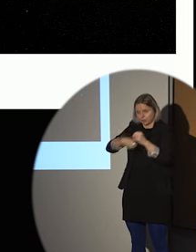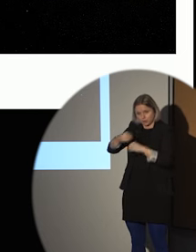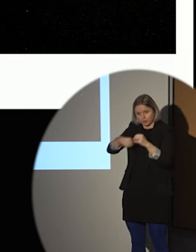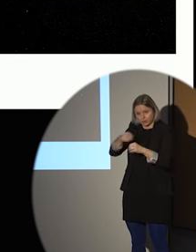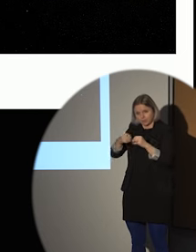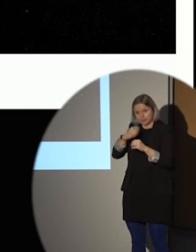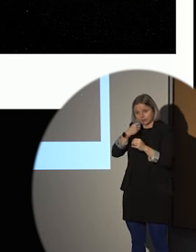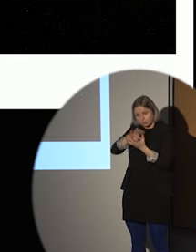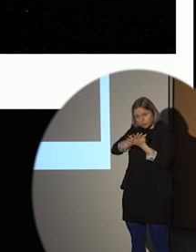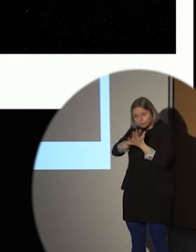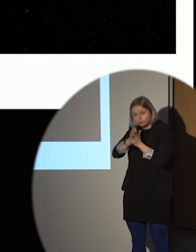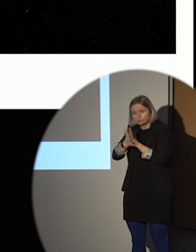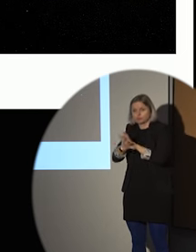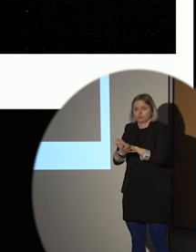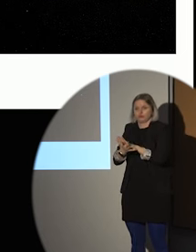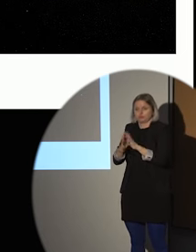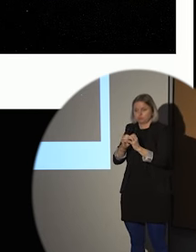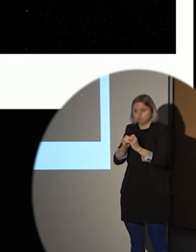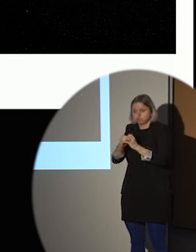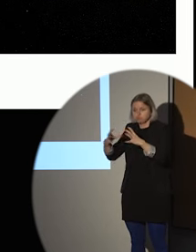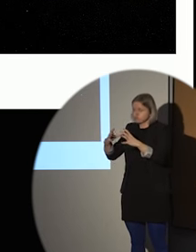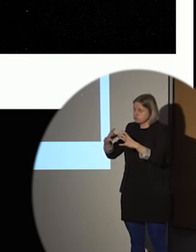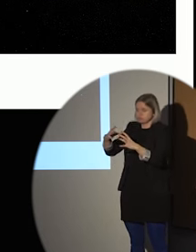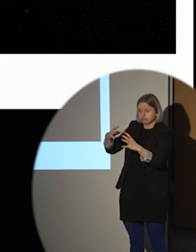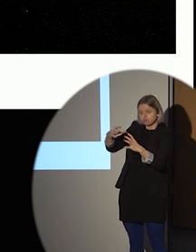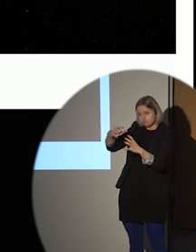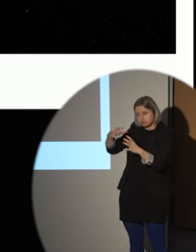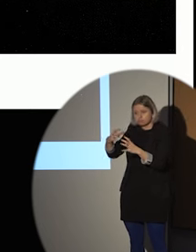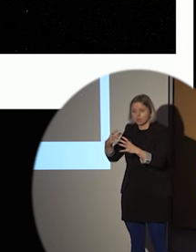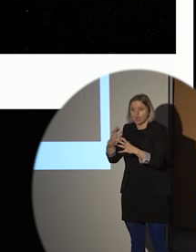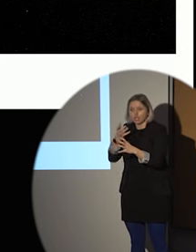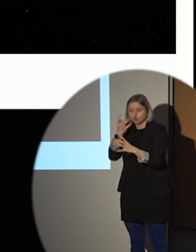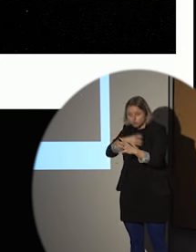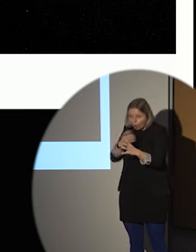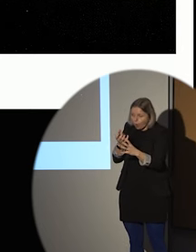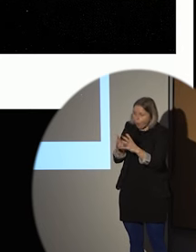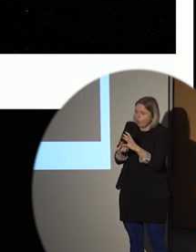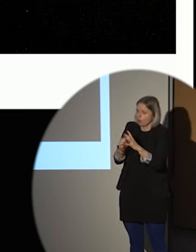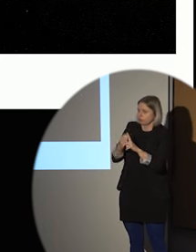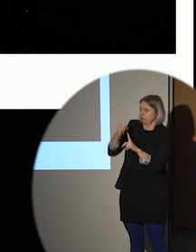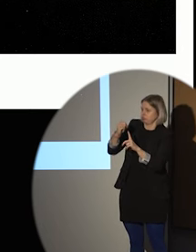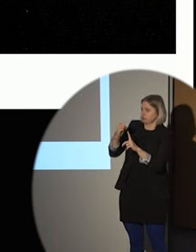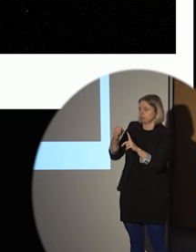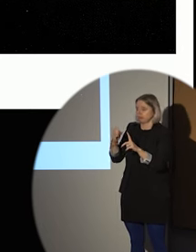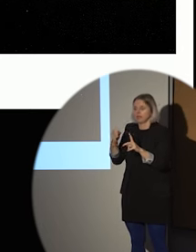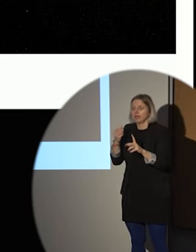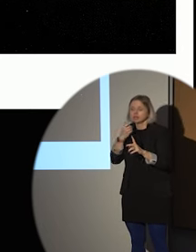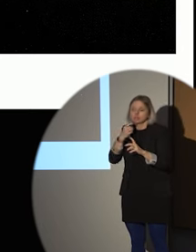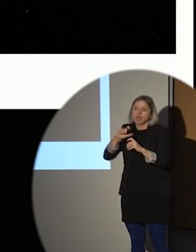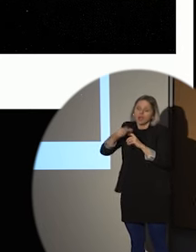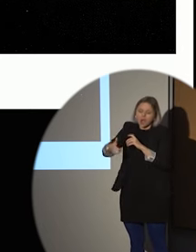être transformé. Et dans quoi on peut transformer l'hélium ? En premier lieu, c'est le cycle qu'on appelle carbone, azote,